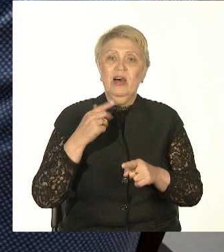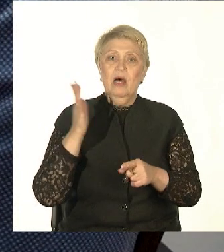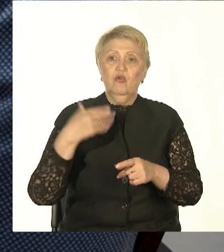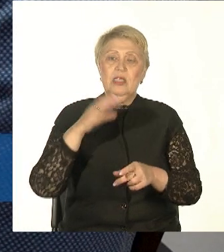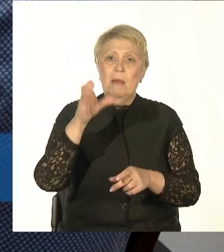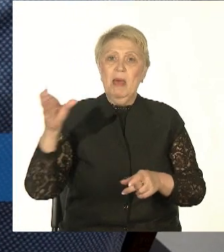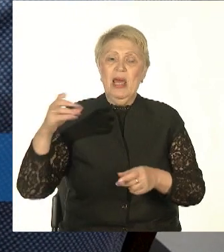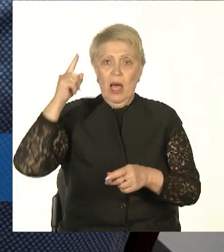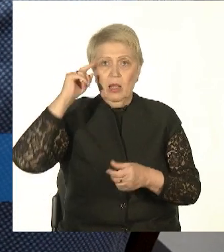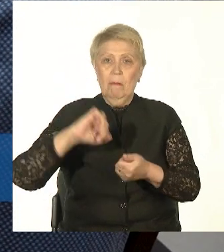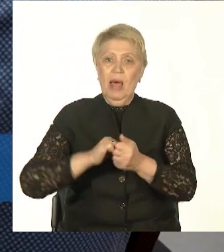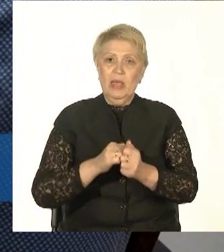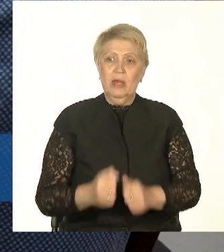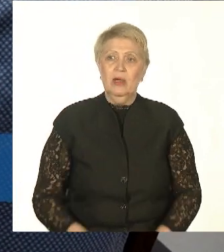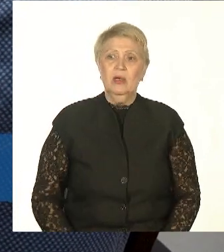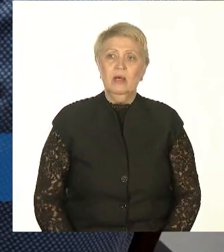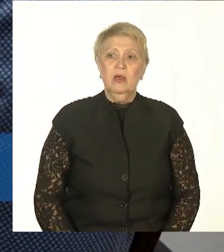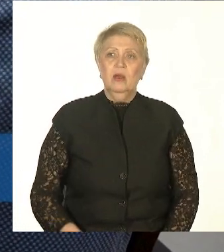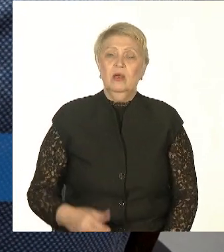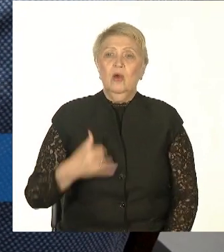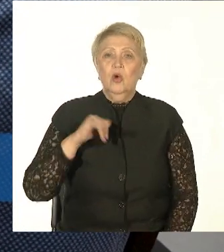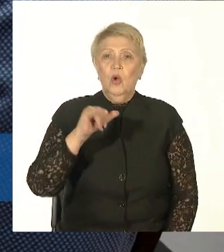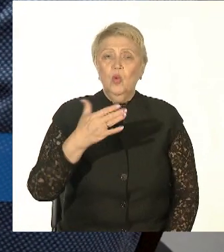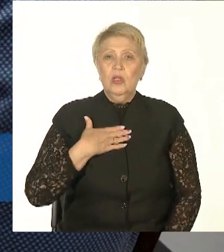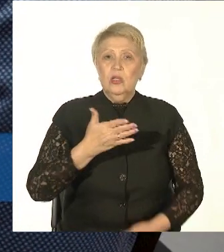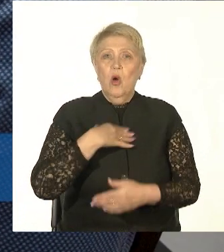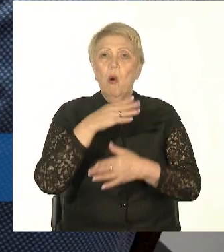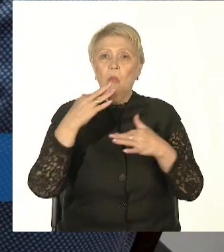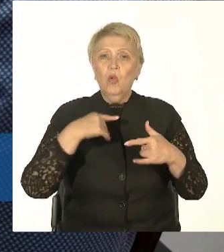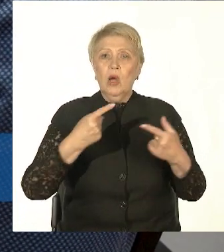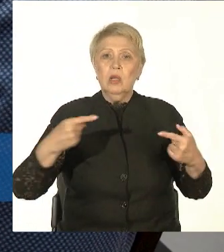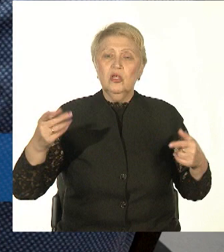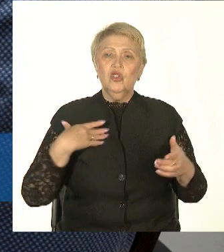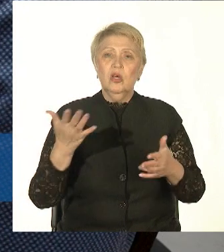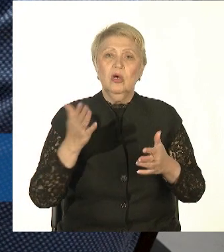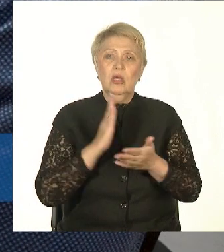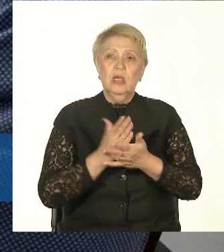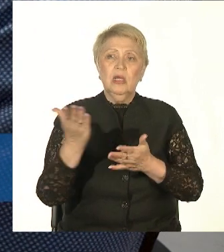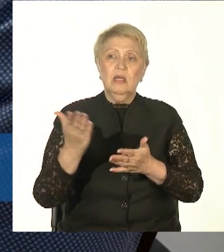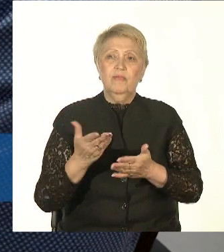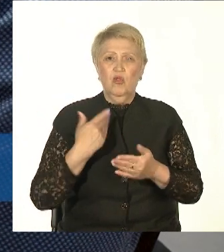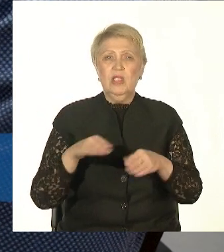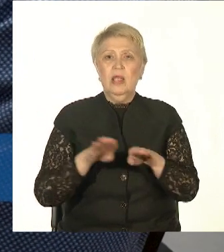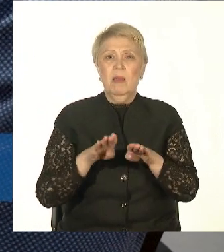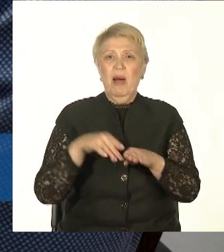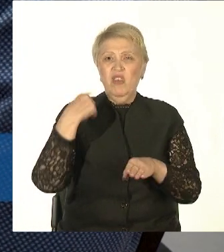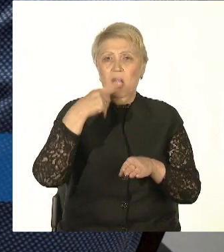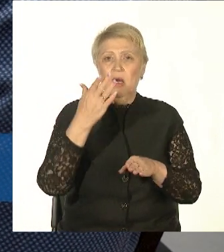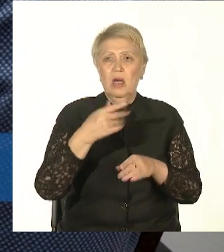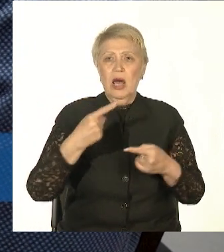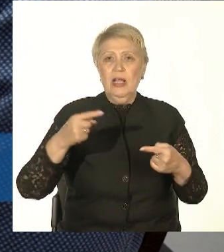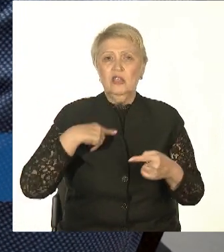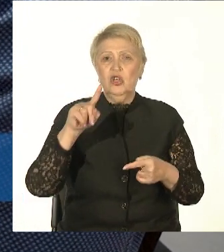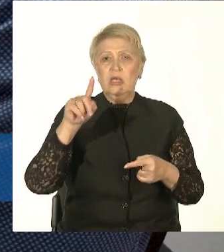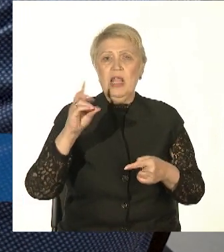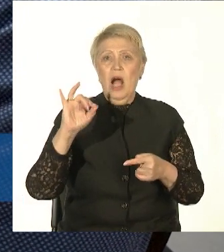нас, что греха таить, очень много по стране размещено, будем говорить, таких типовых решений, типовых знаков, которые